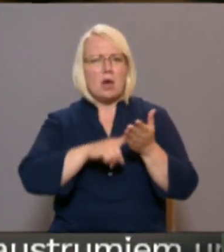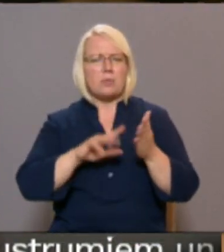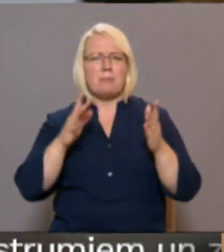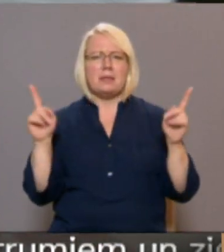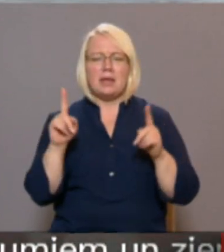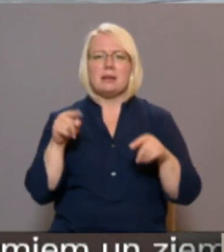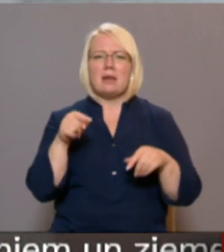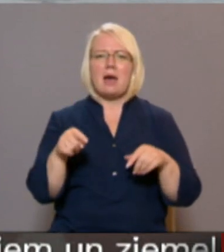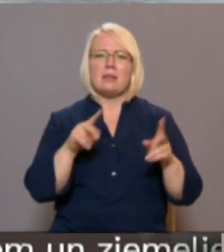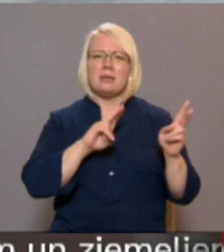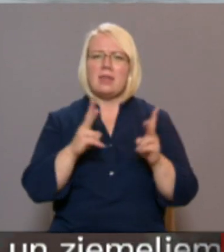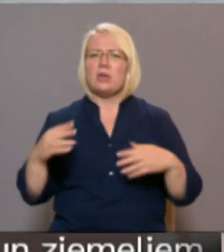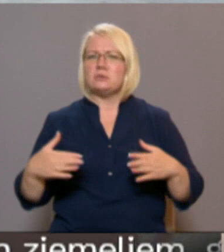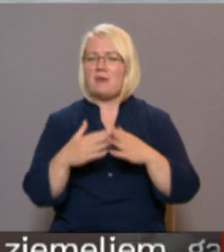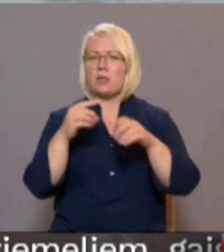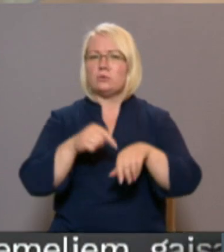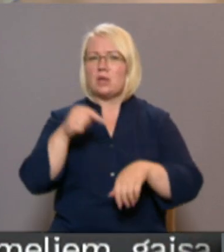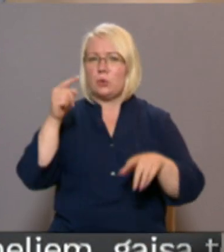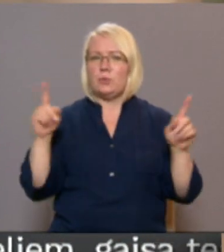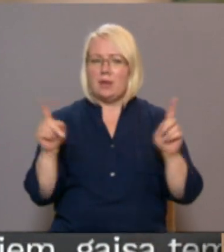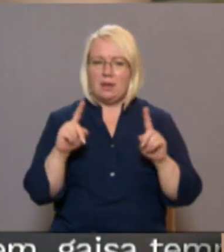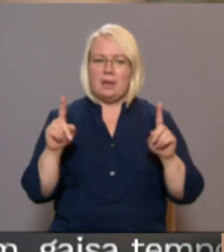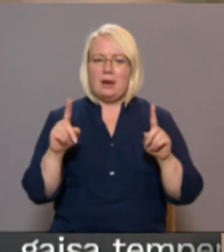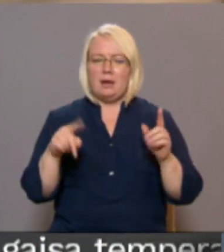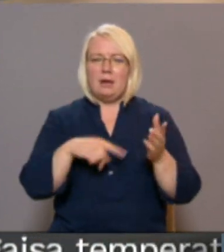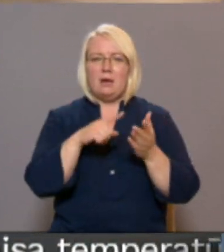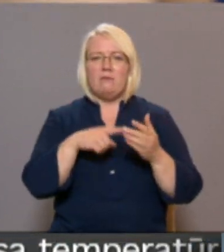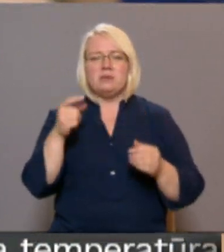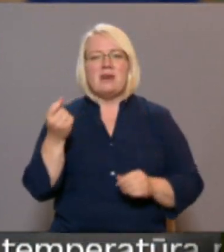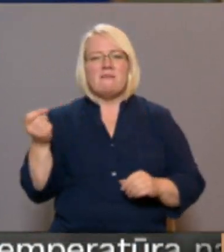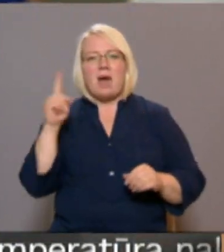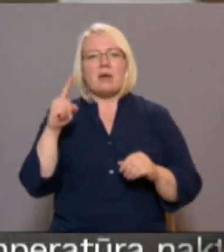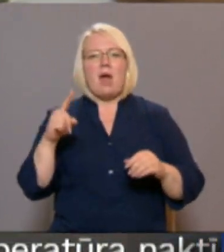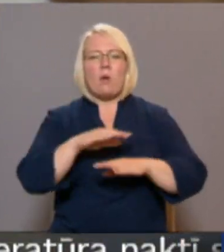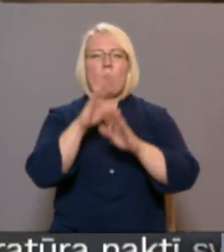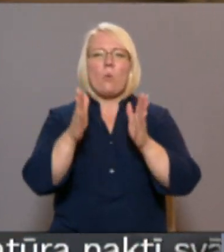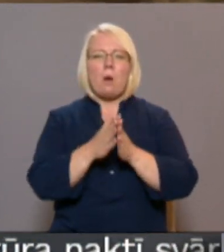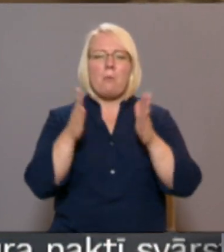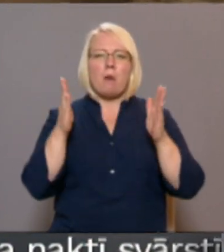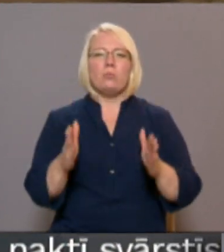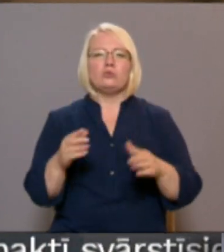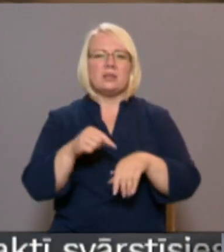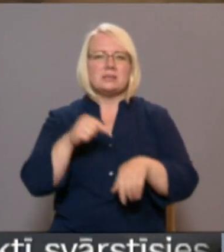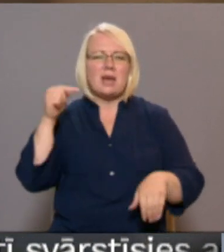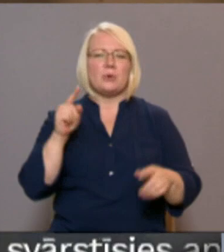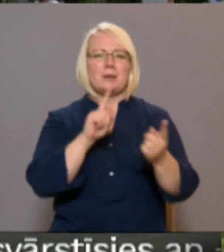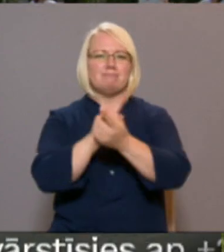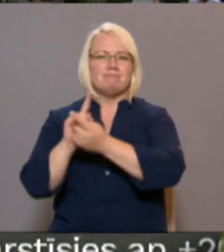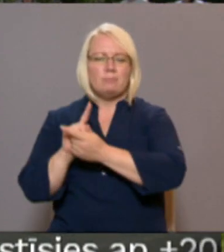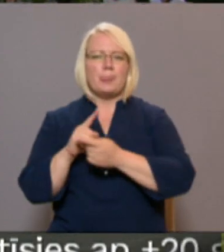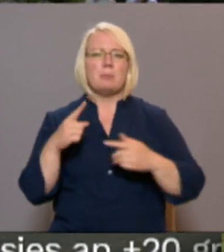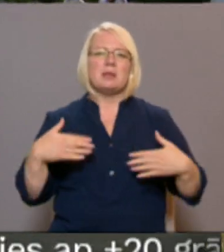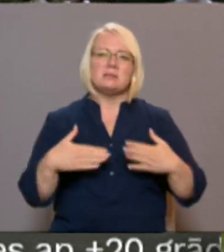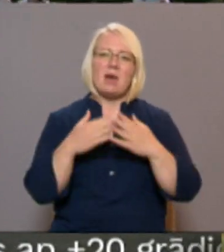svētku sajūta mazliet tāda? Vai nu, vairāk, vairāk tā kopā būšana sajūta. Atkal satikties, bet tāda svētku